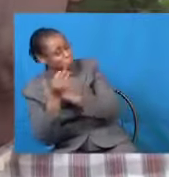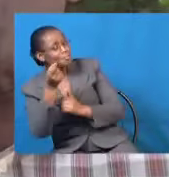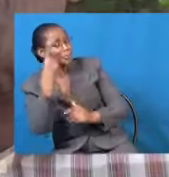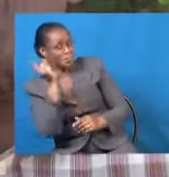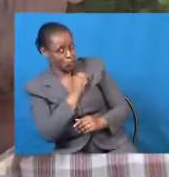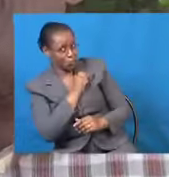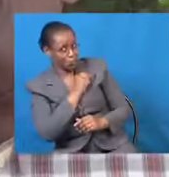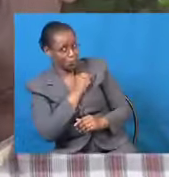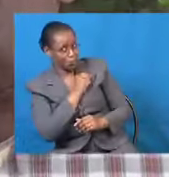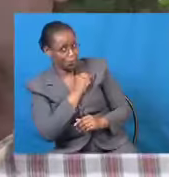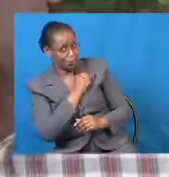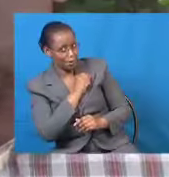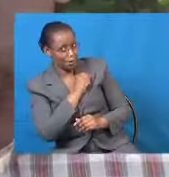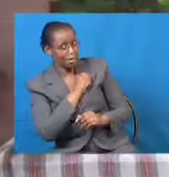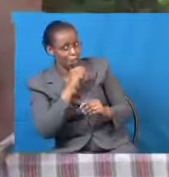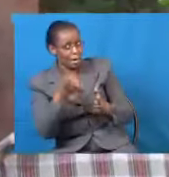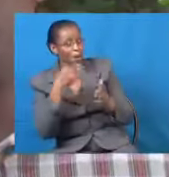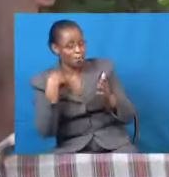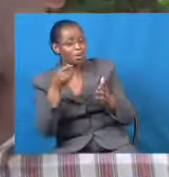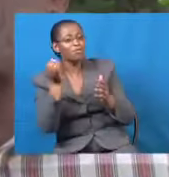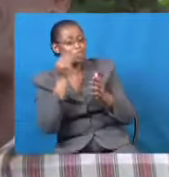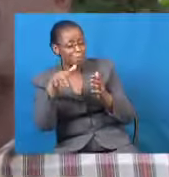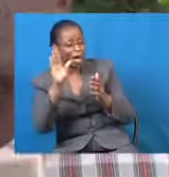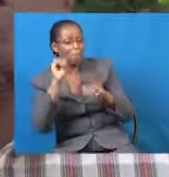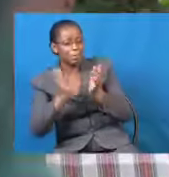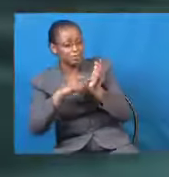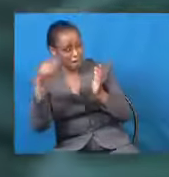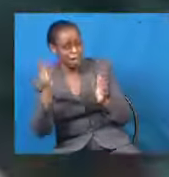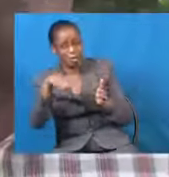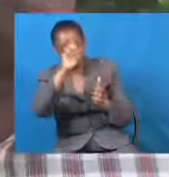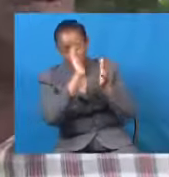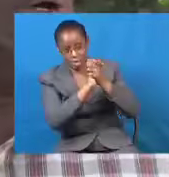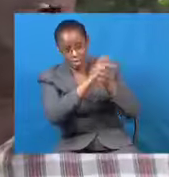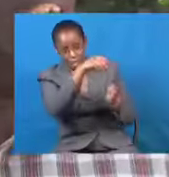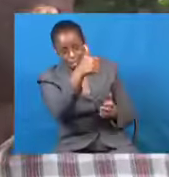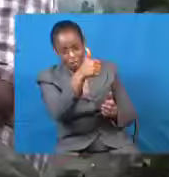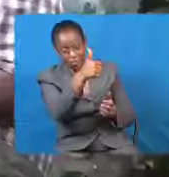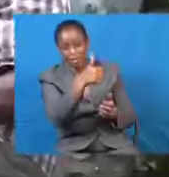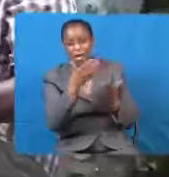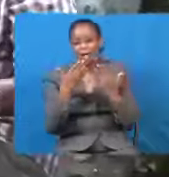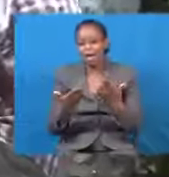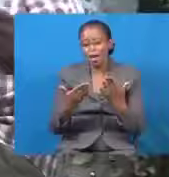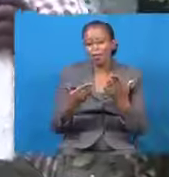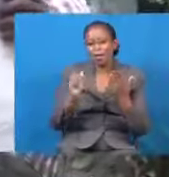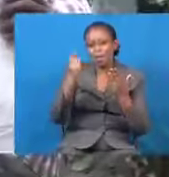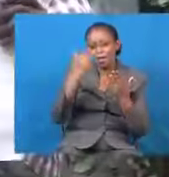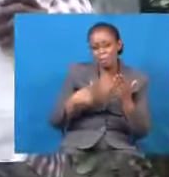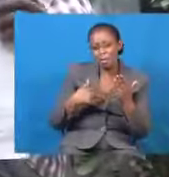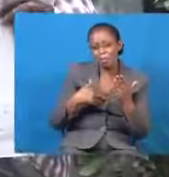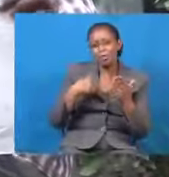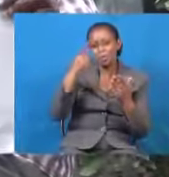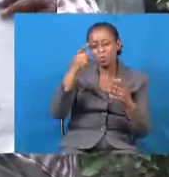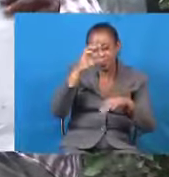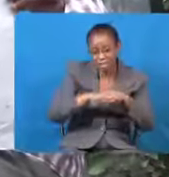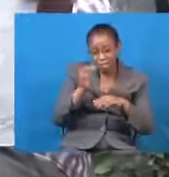yote mbo ni mekuelezea. Na nakumbuka kikireta kuli shaku kitamu mbaka sasa, kwa kitamu sana. Wasalimiya uliwacha. Mwananchi